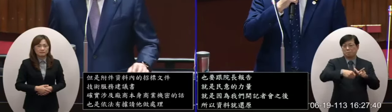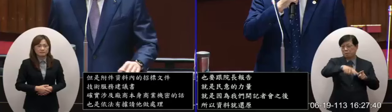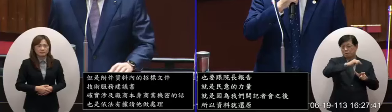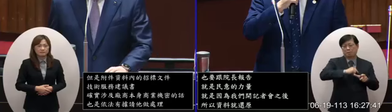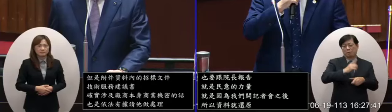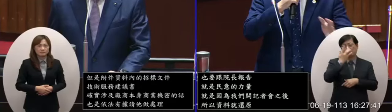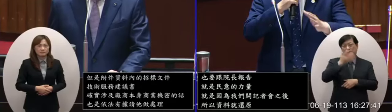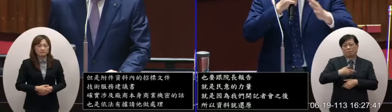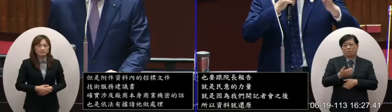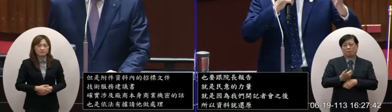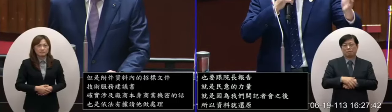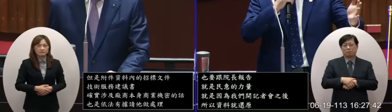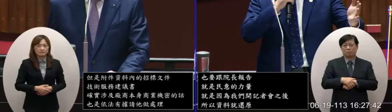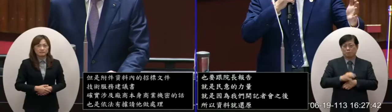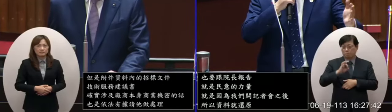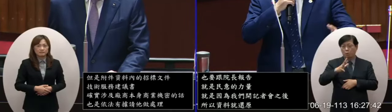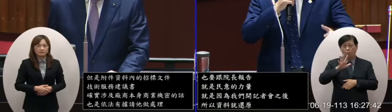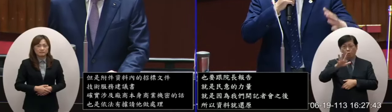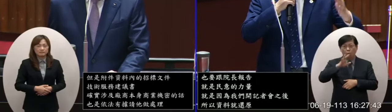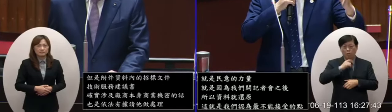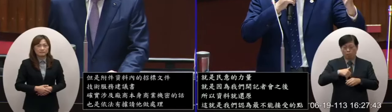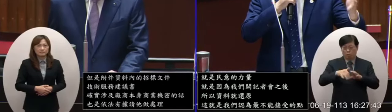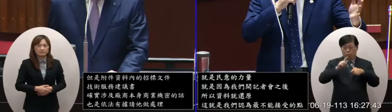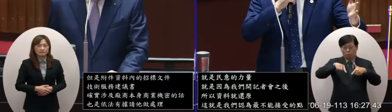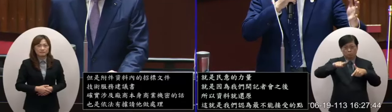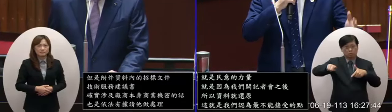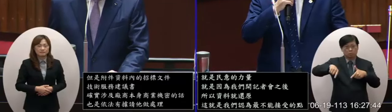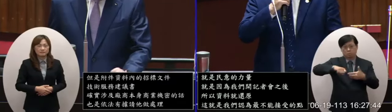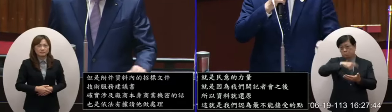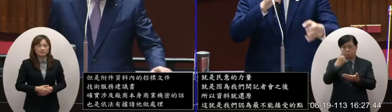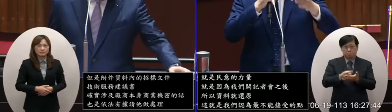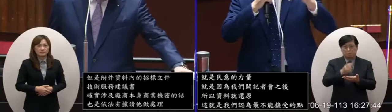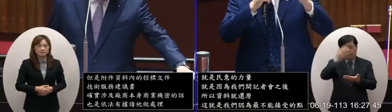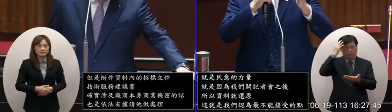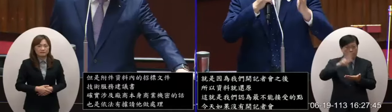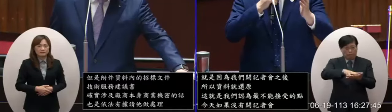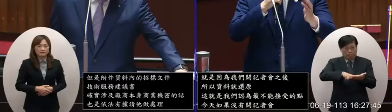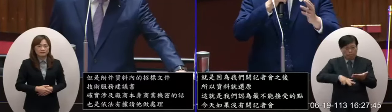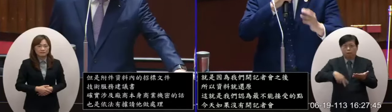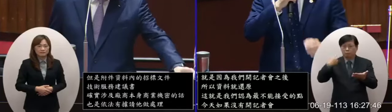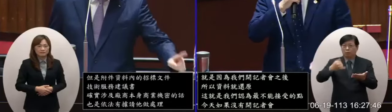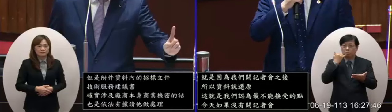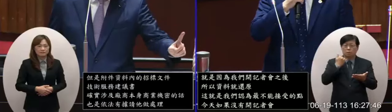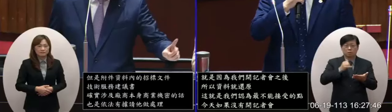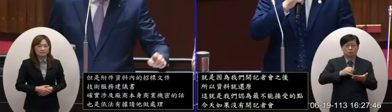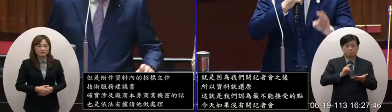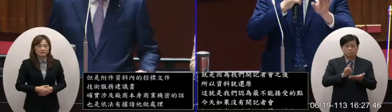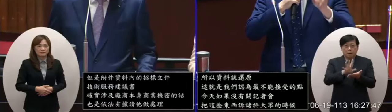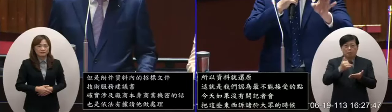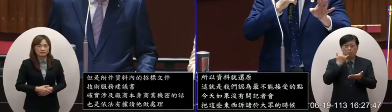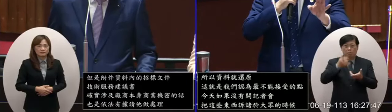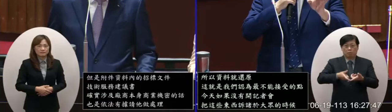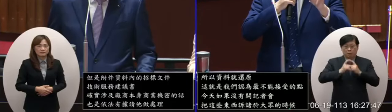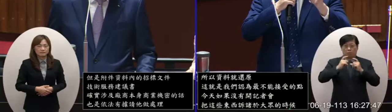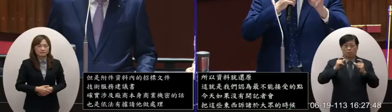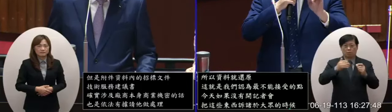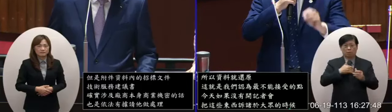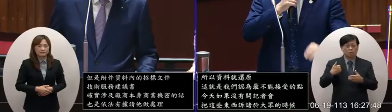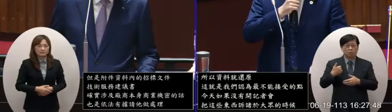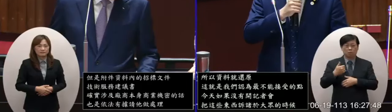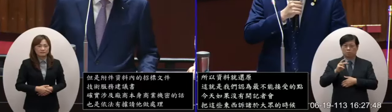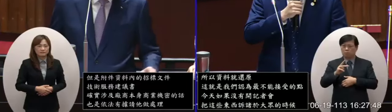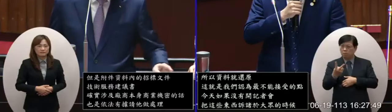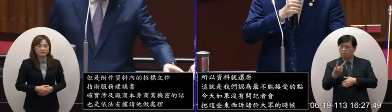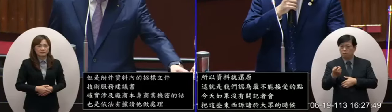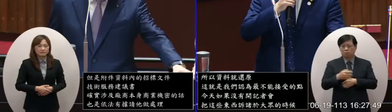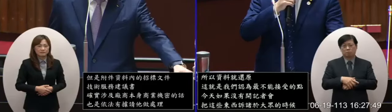怎么做，怎么会有时候文件一下子全部反黑又一下子全部都可以揭露出来，这两边状况